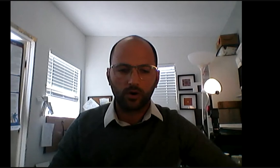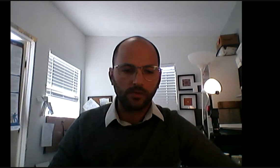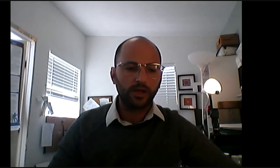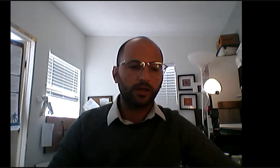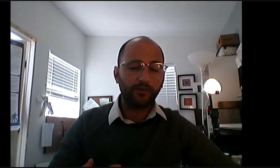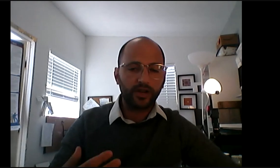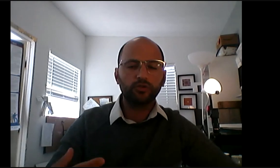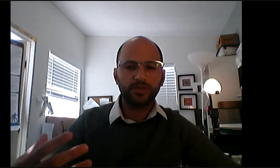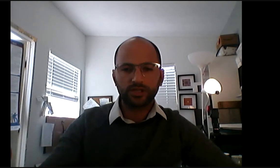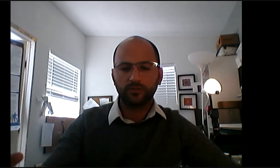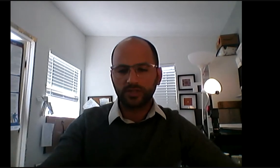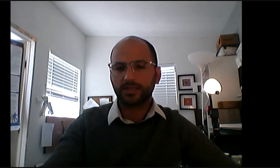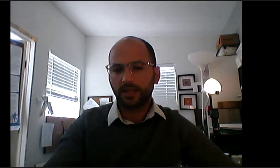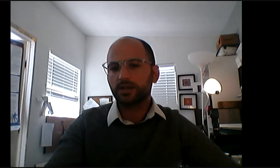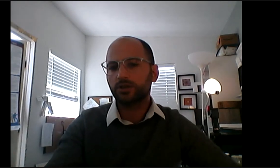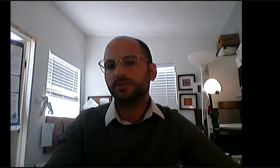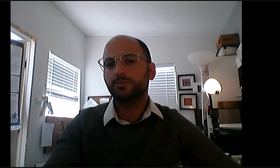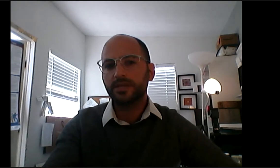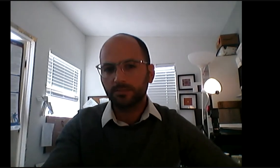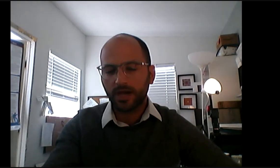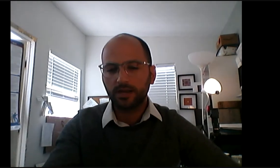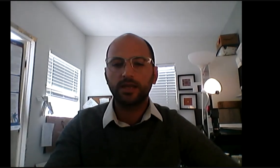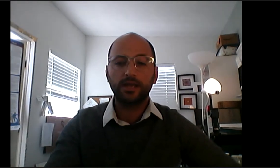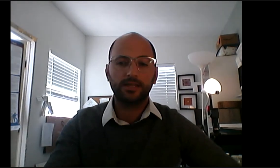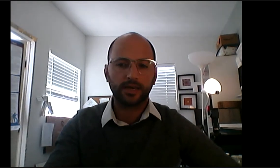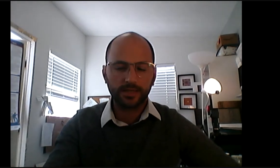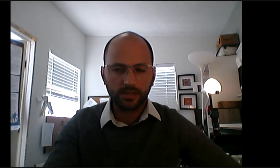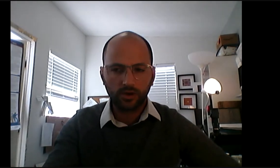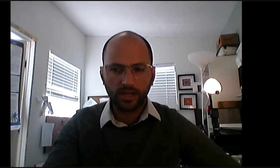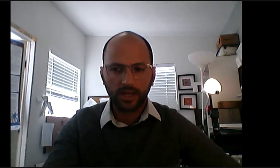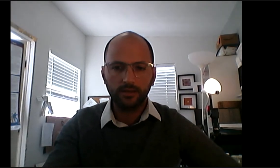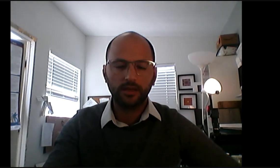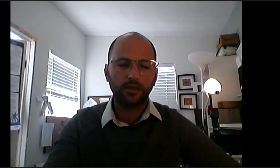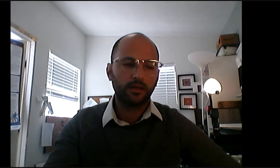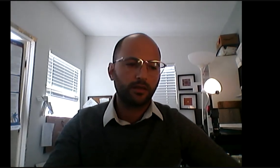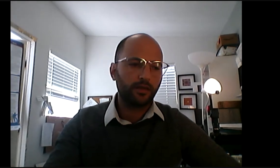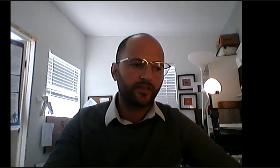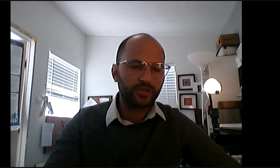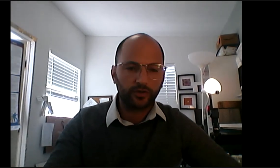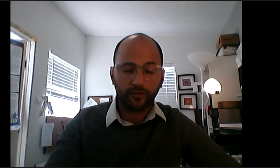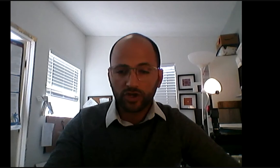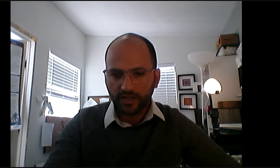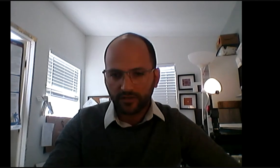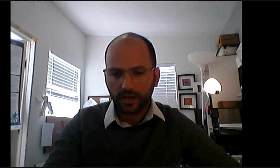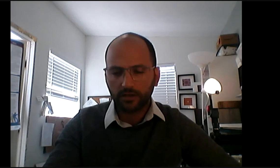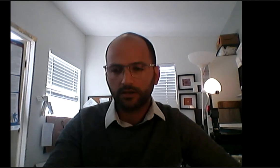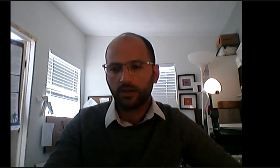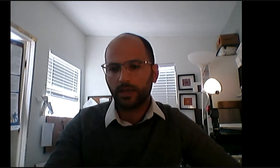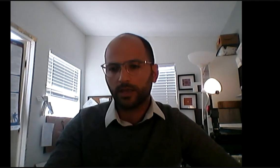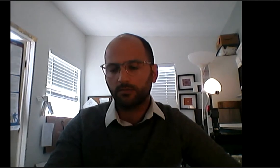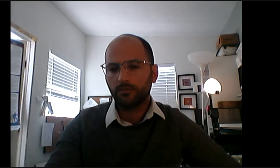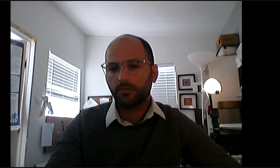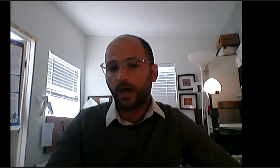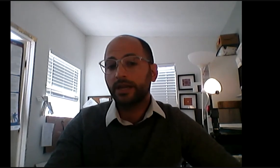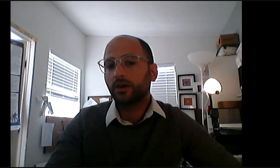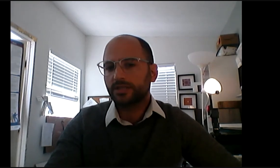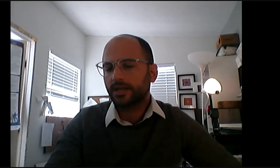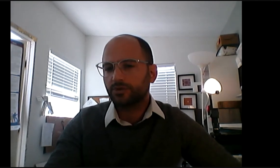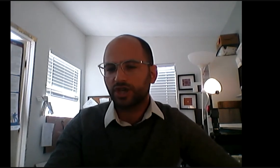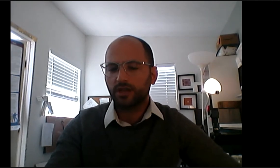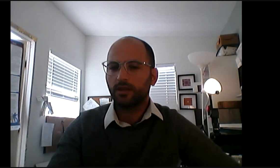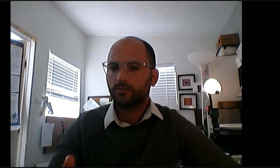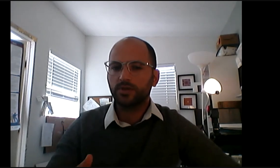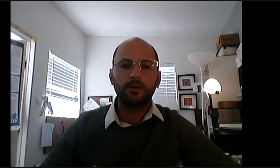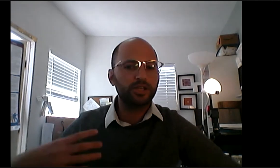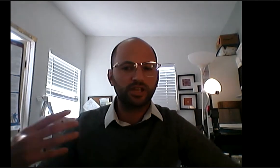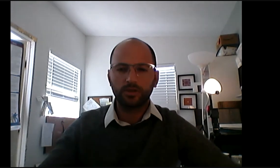כולם יהיו באותו מקום, אבל יש לנו, בגלל שהקבוצה קטנה, יש לנו מספיק זמן להתייחס לכל אחד, ובסופו של דבר,